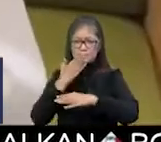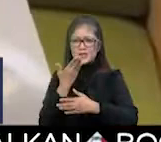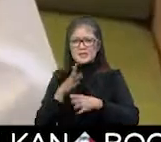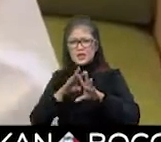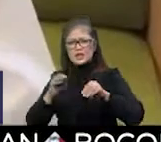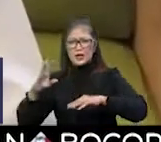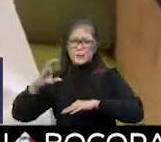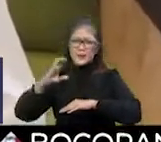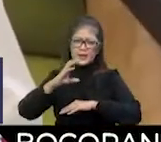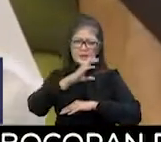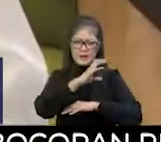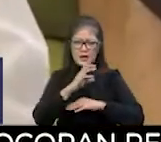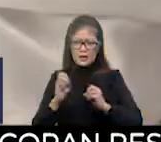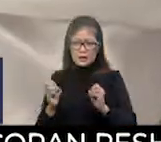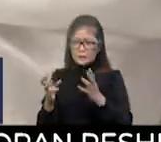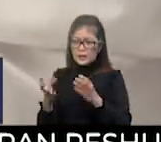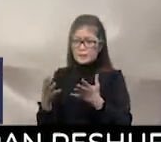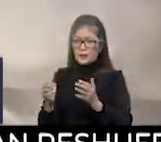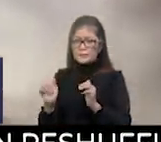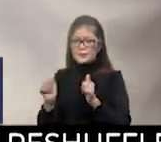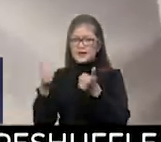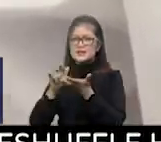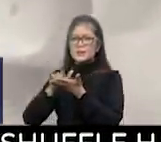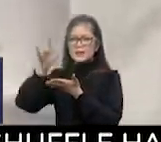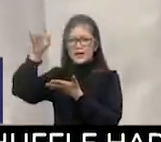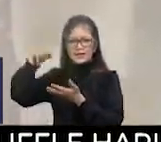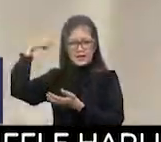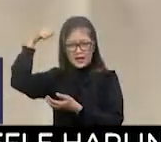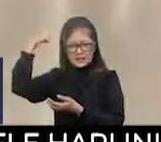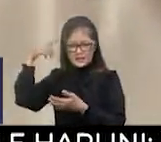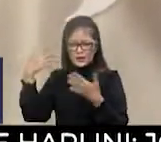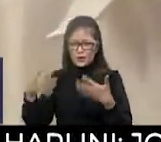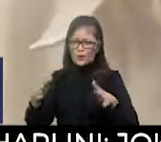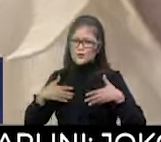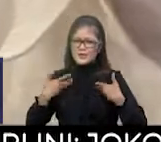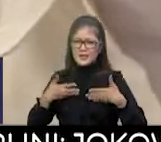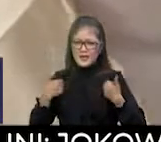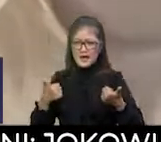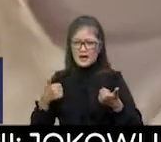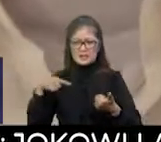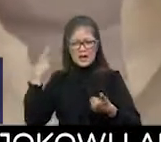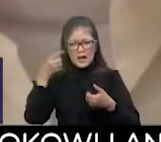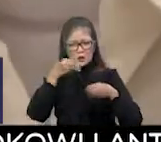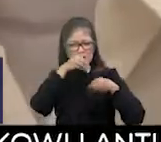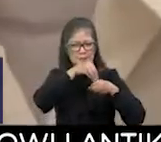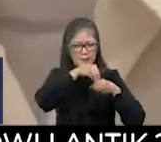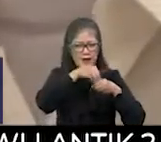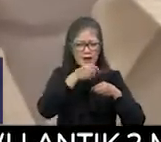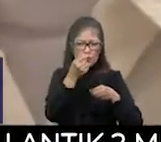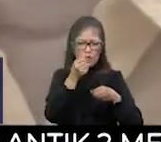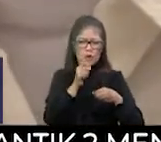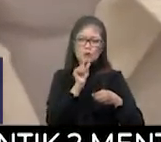Suci. Dalam satu hari, Kang Eme selalu menyisihkan penghasilan sebagai tukang becak untuk pergi haji. Jika